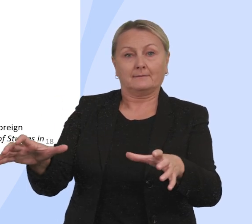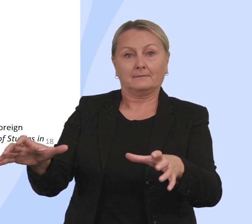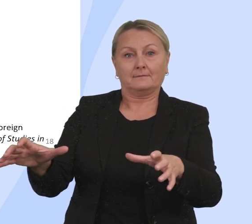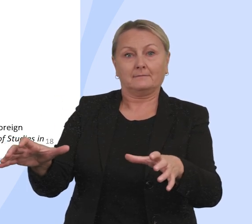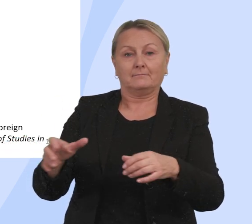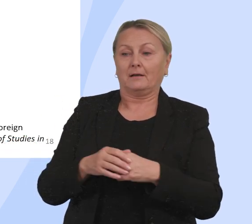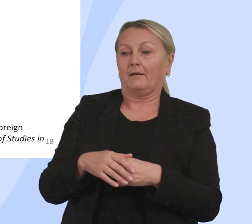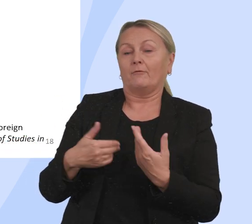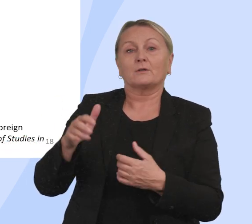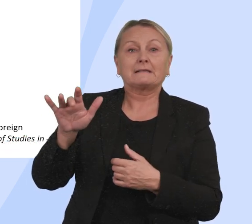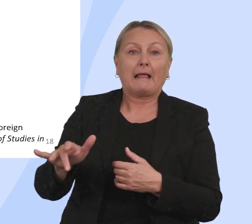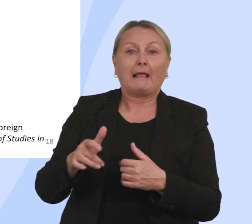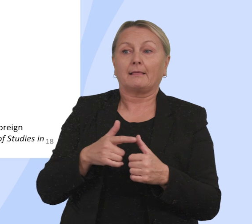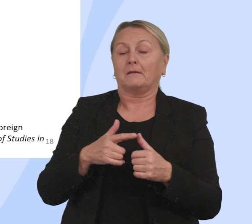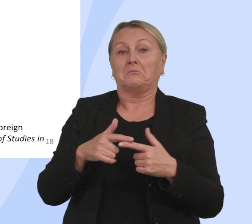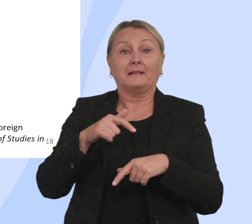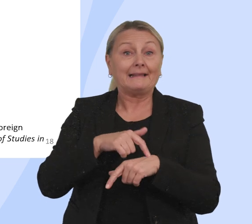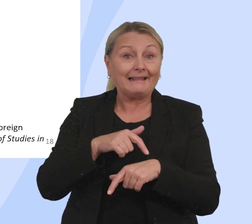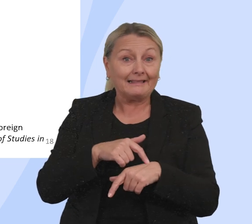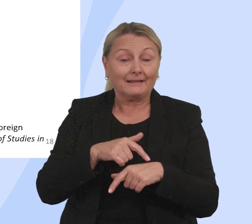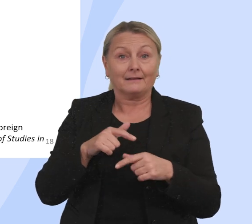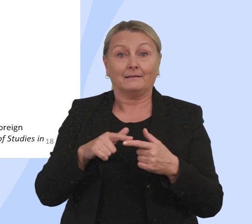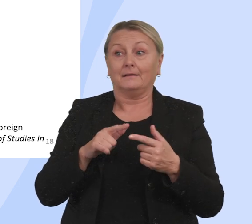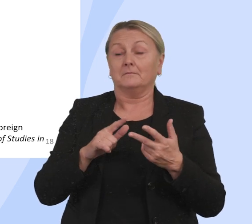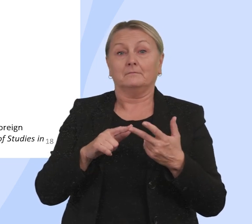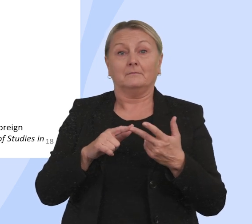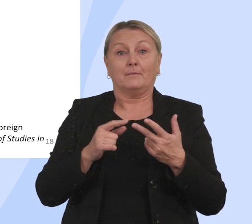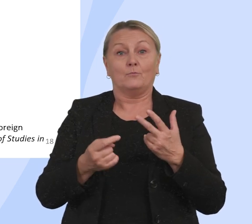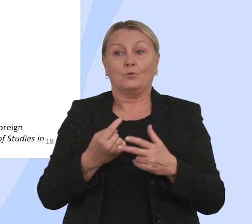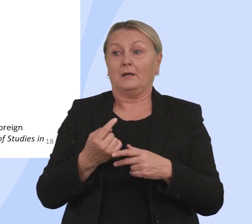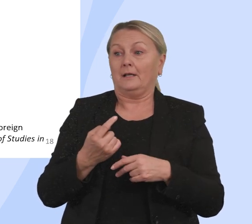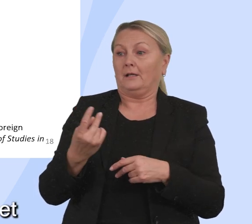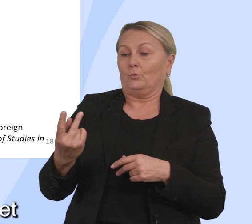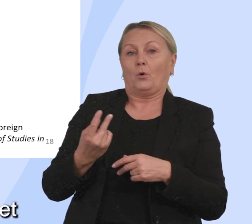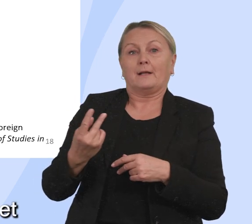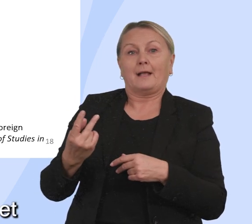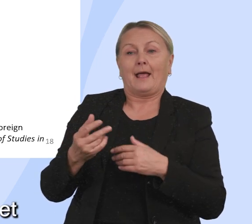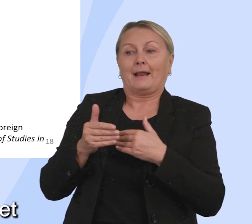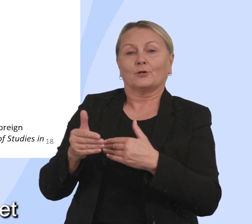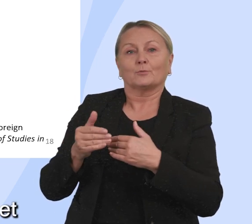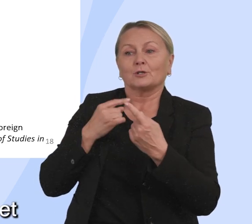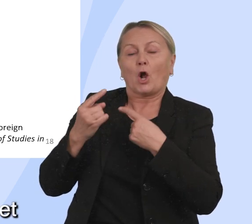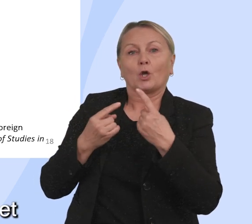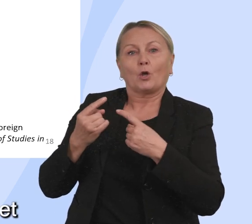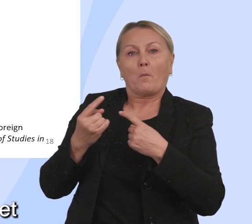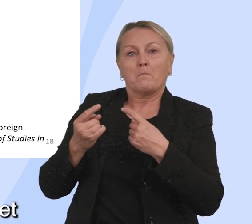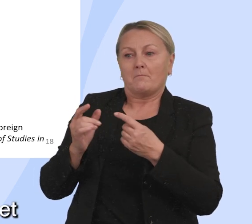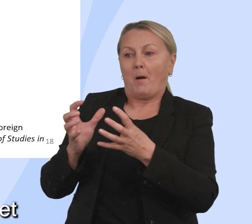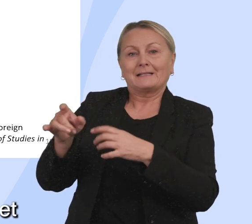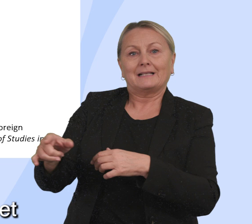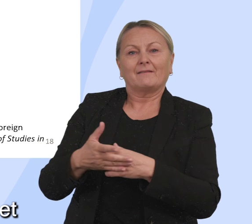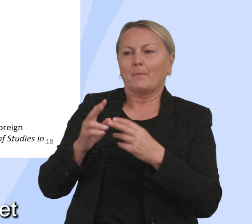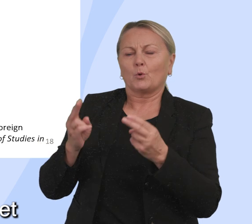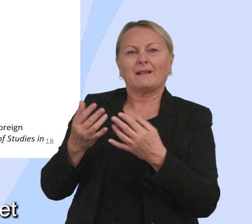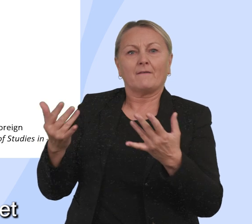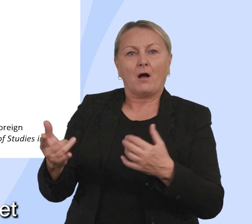sted, måske tid, måske du og jeg, relationen, der snakker om appelsinen, om hvad den skal bruges til. Så